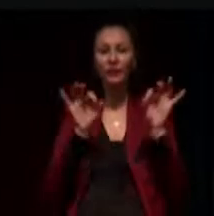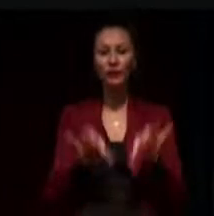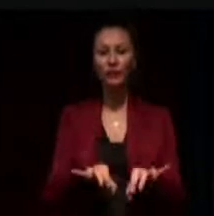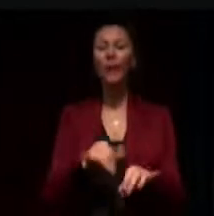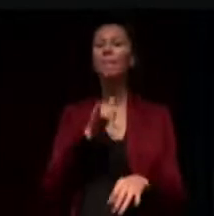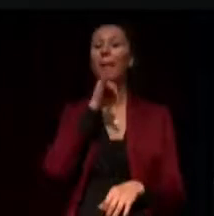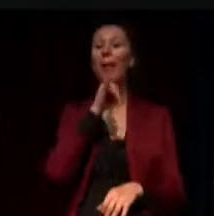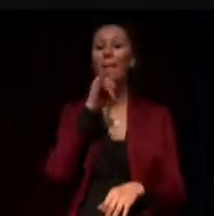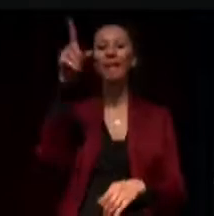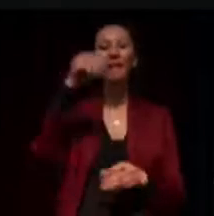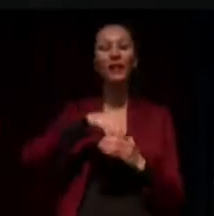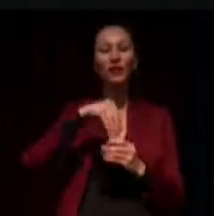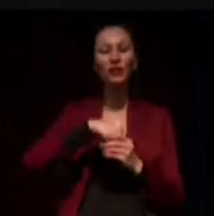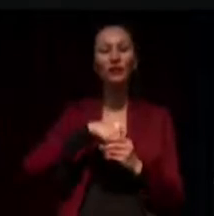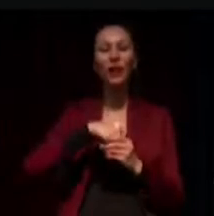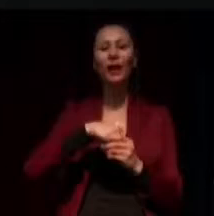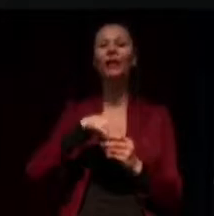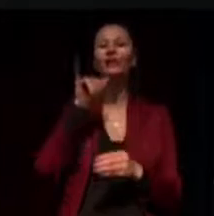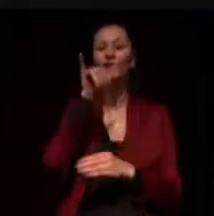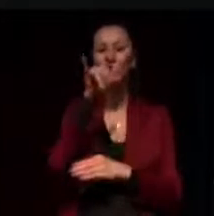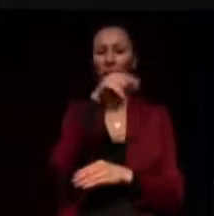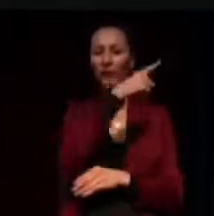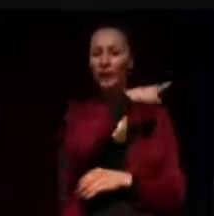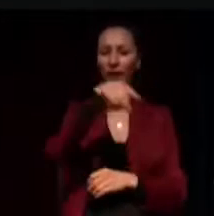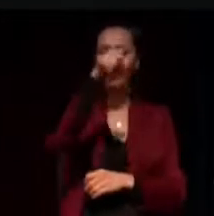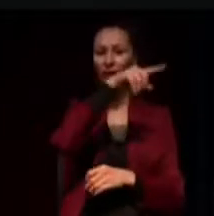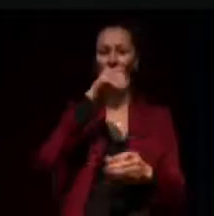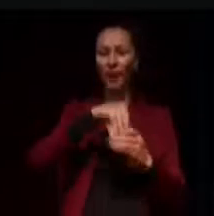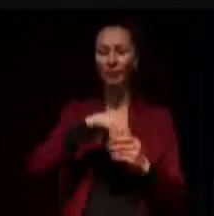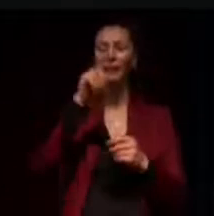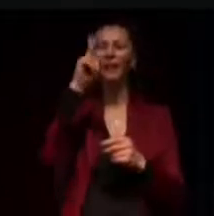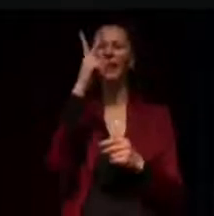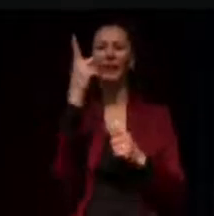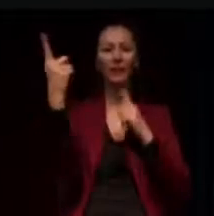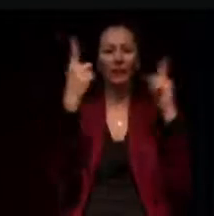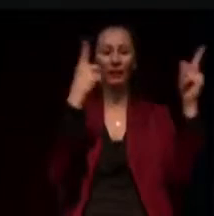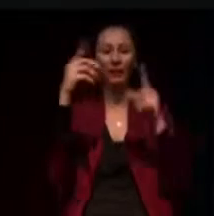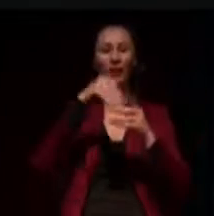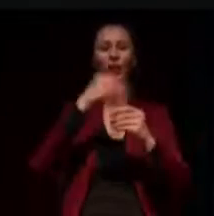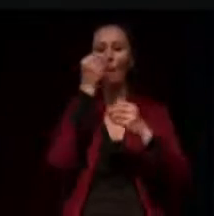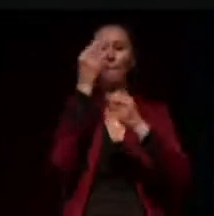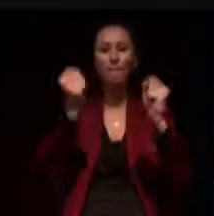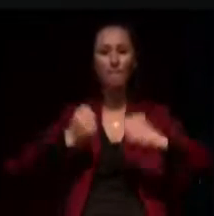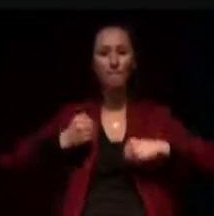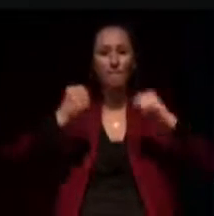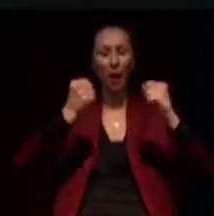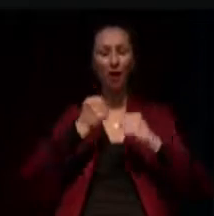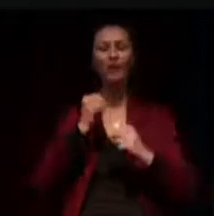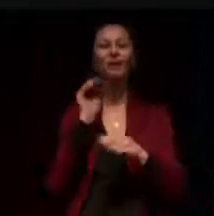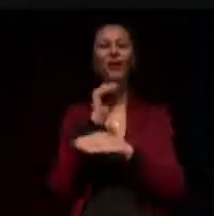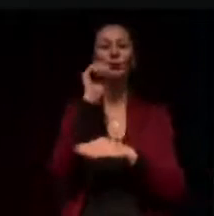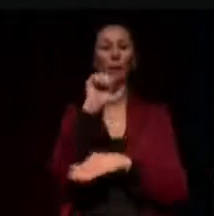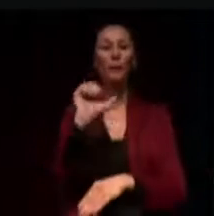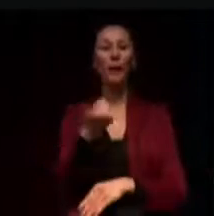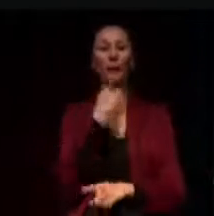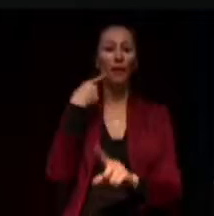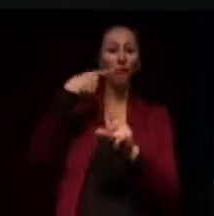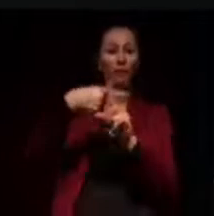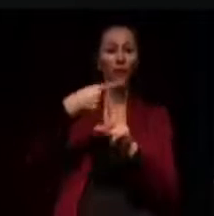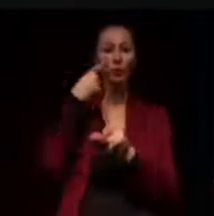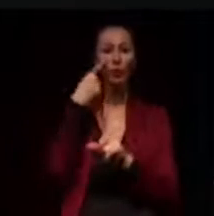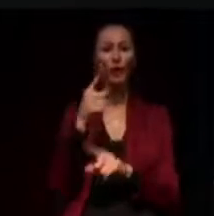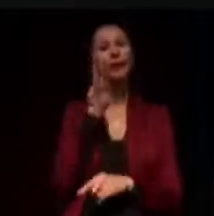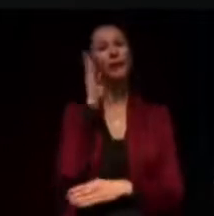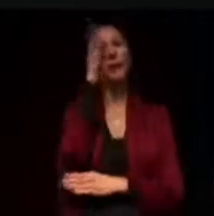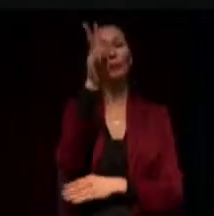Şimdi Menemen İstiklal Mahallesi ile Çiğli Esentepe Mahallesi'ne yaptığımız iki park ve burada yaşayan halkın yaşam kalitesini arttıracak kadar güzellikte iki